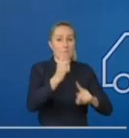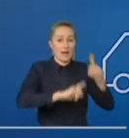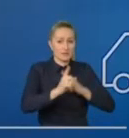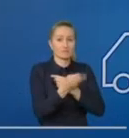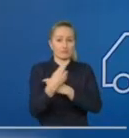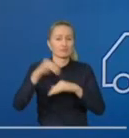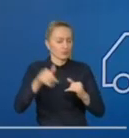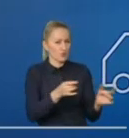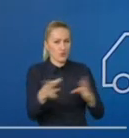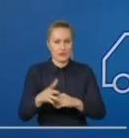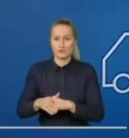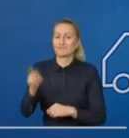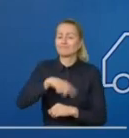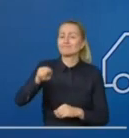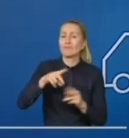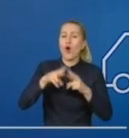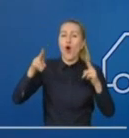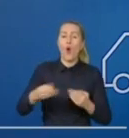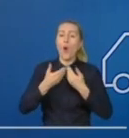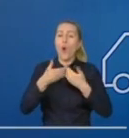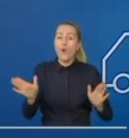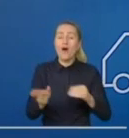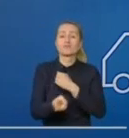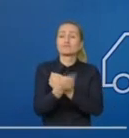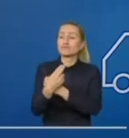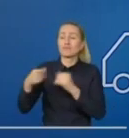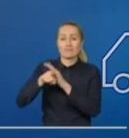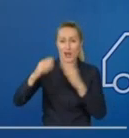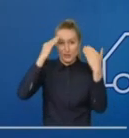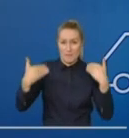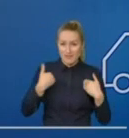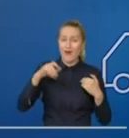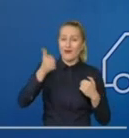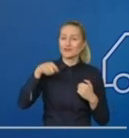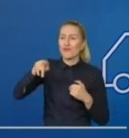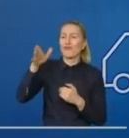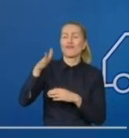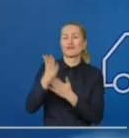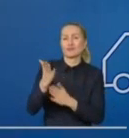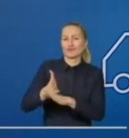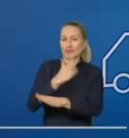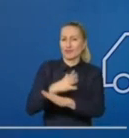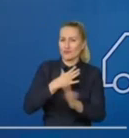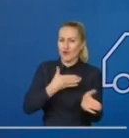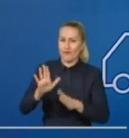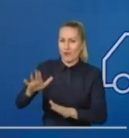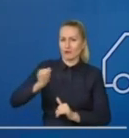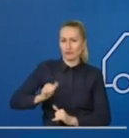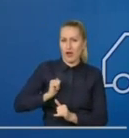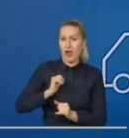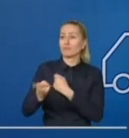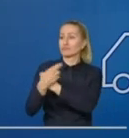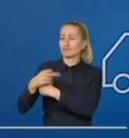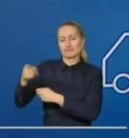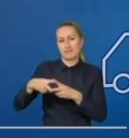Ten okres uruchamiania dla tych szpitali, które w zasadzie gotowe są, stoją i czekają, to jest